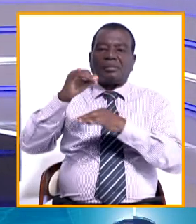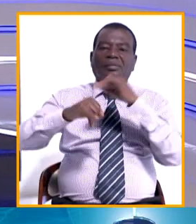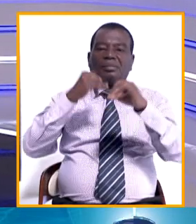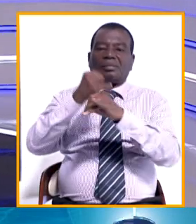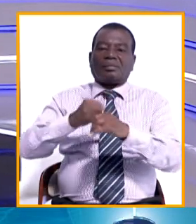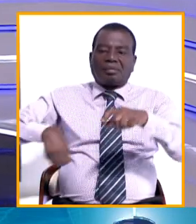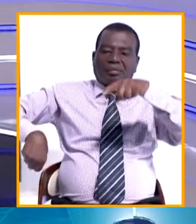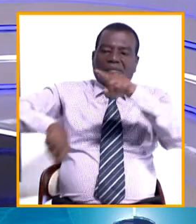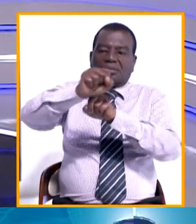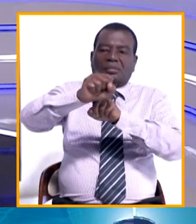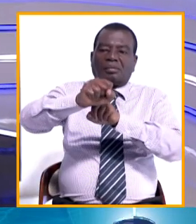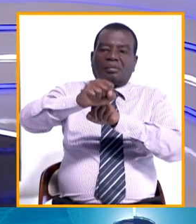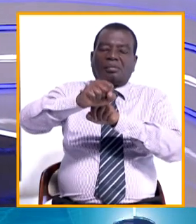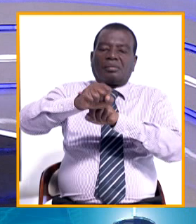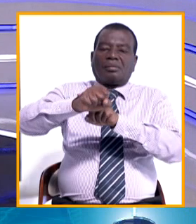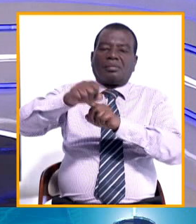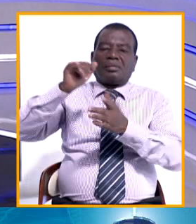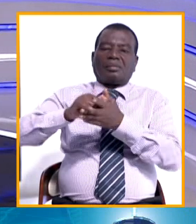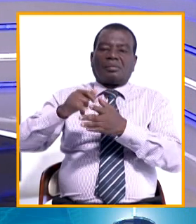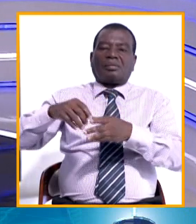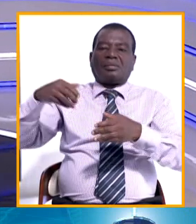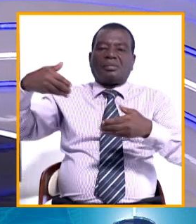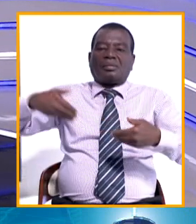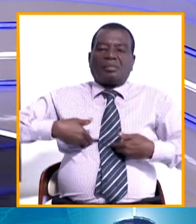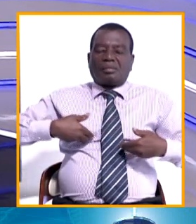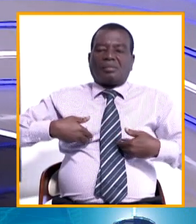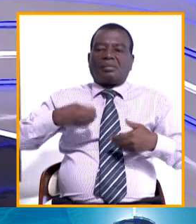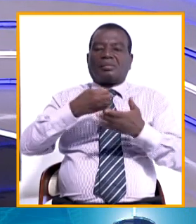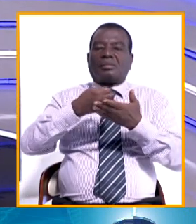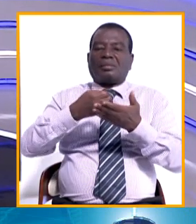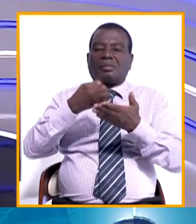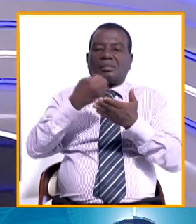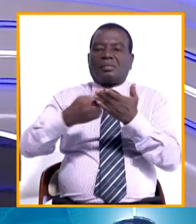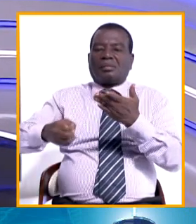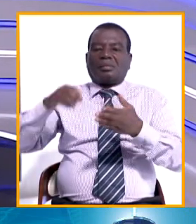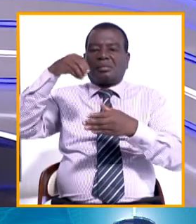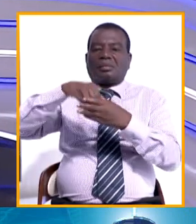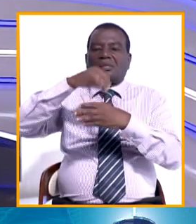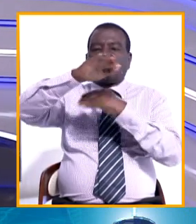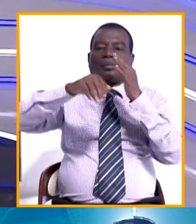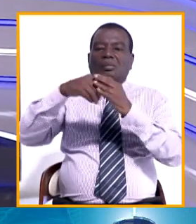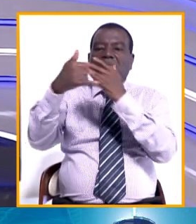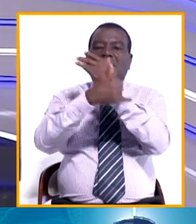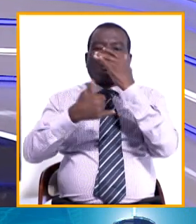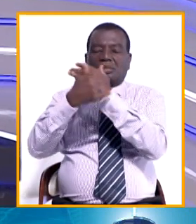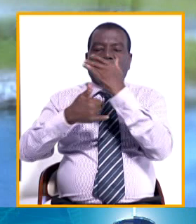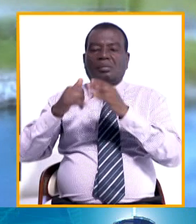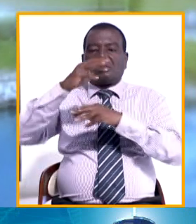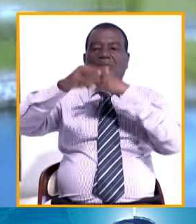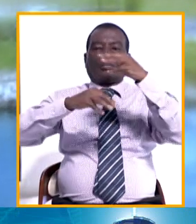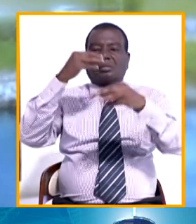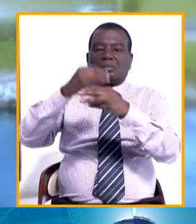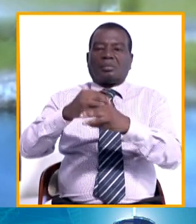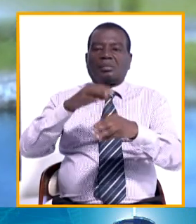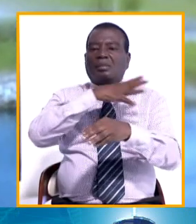internationale de football. Il est destiné aux jeunes élèves de tous les pays du monde dont les fédérations de foot sont inscrites à l'instance. Et